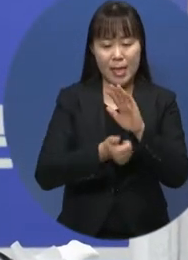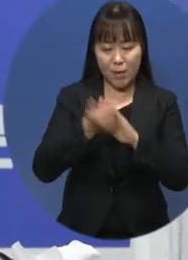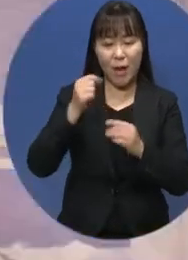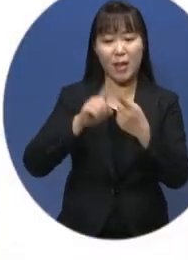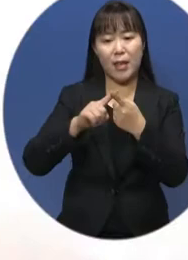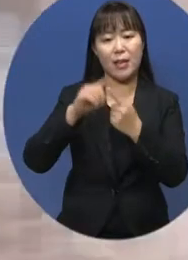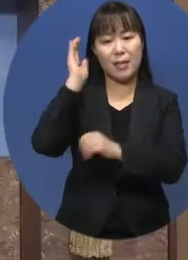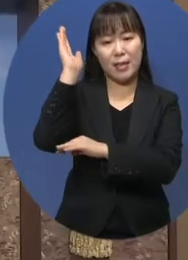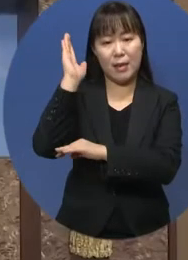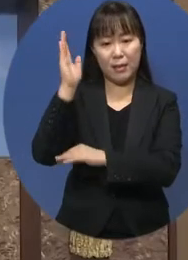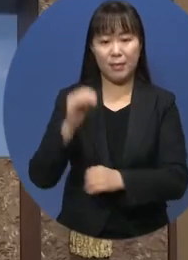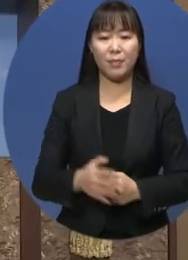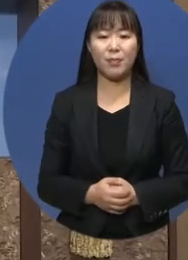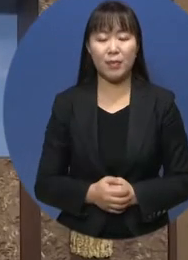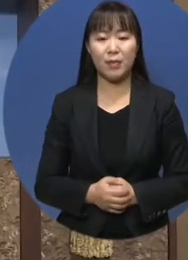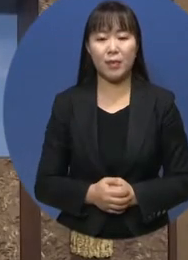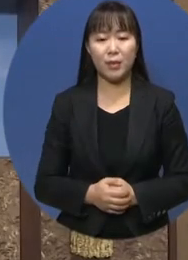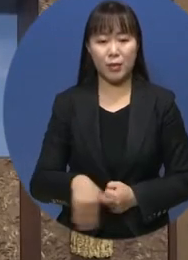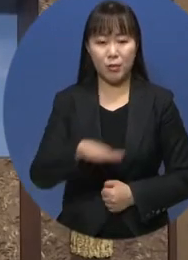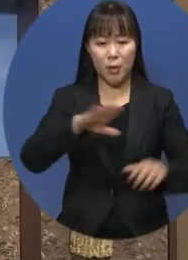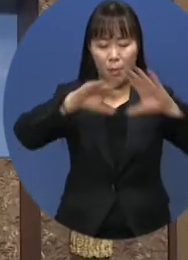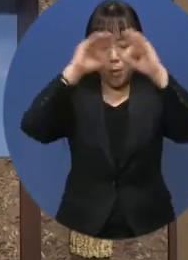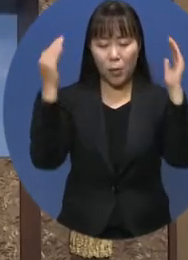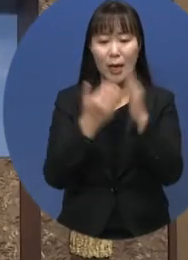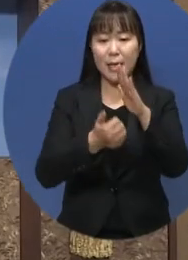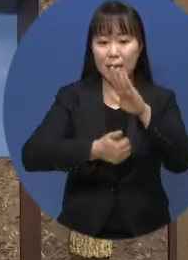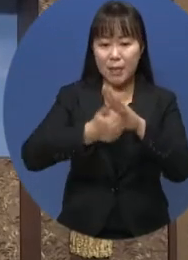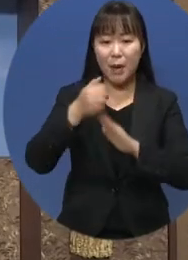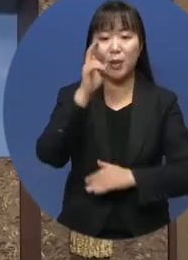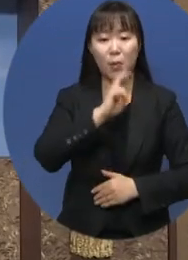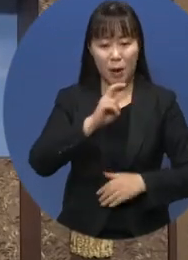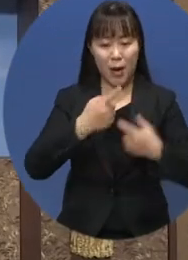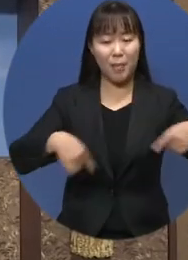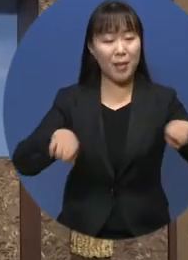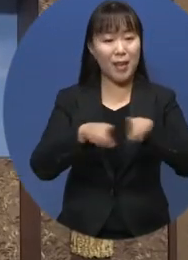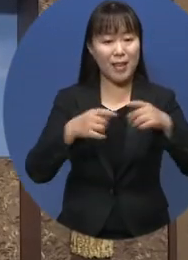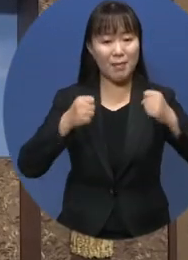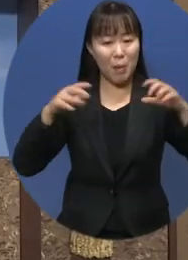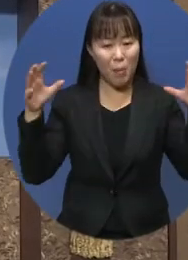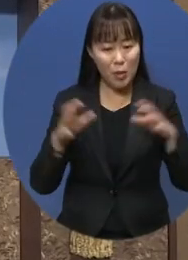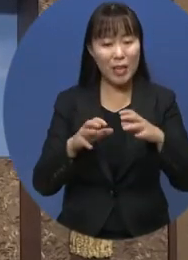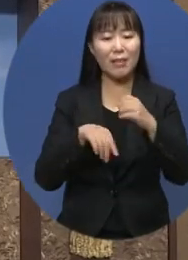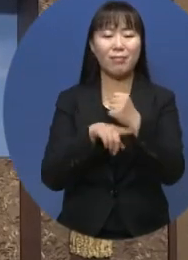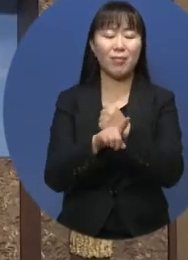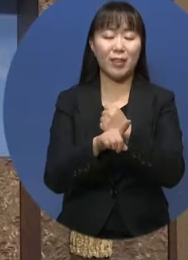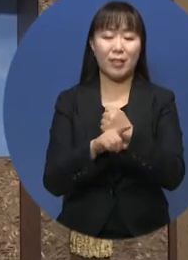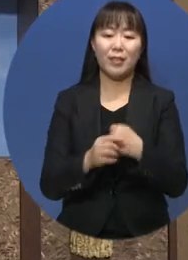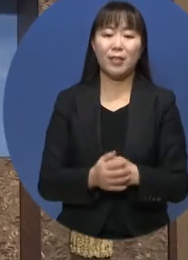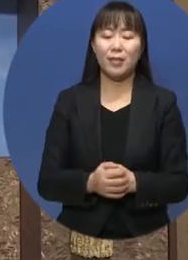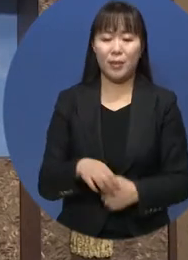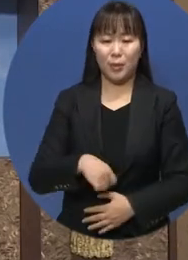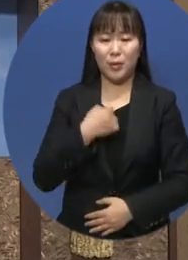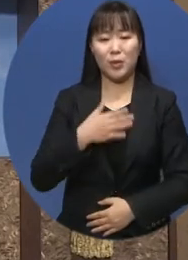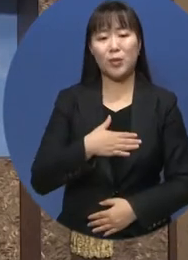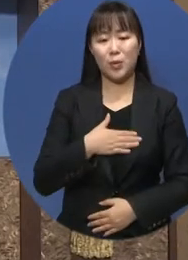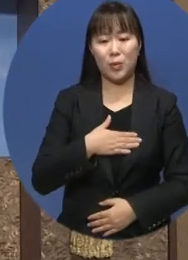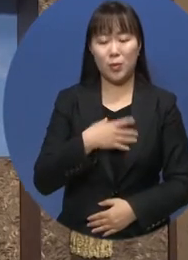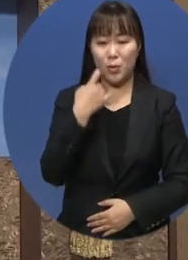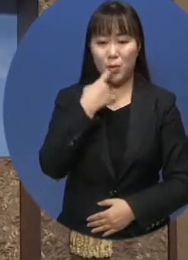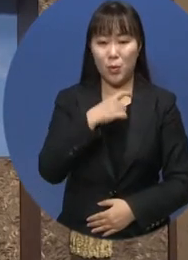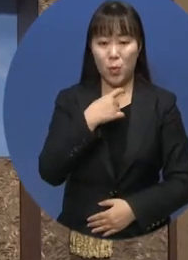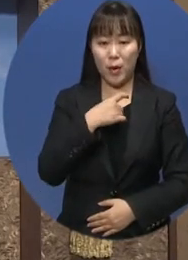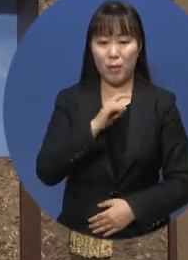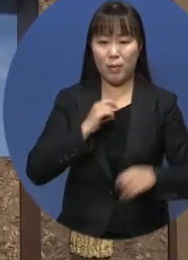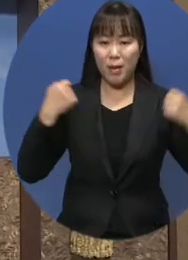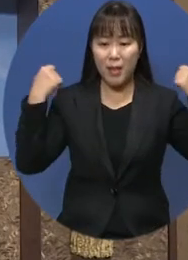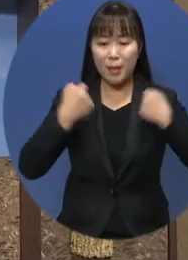얘기합니다 희망을 께서 우리 모두가 희망을 노래하고 함께 힘을 모으자 그러는데 사실 저도 이 노란 샤스